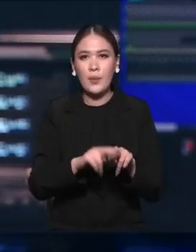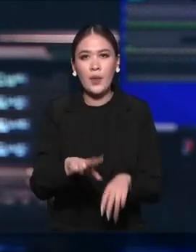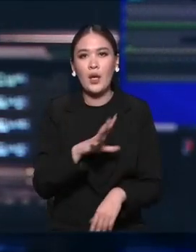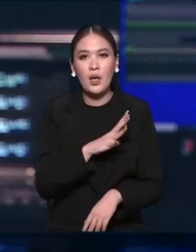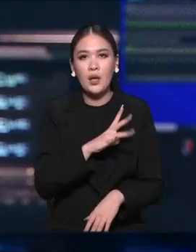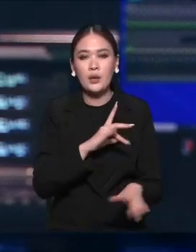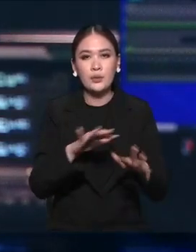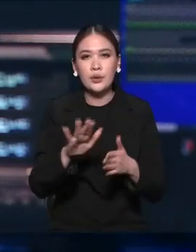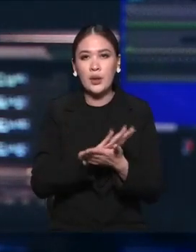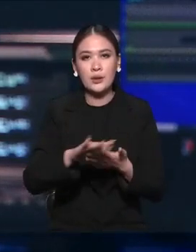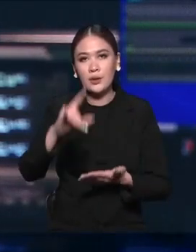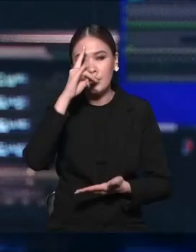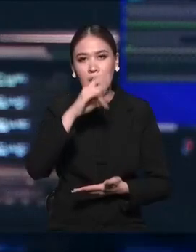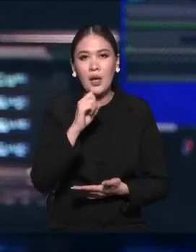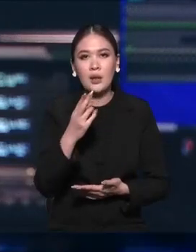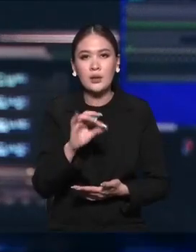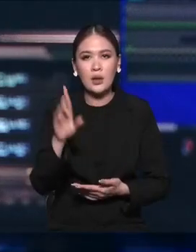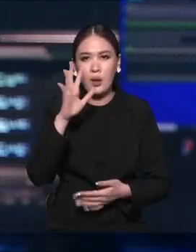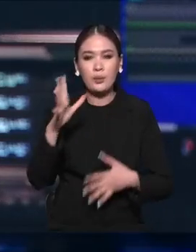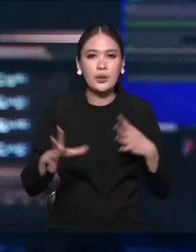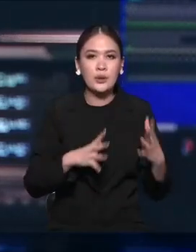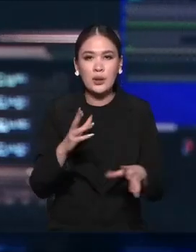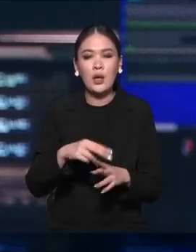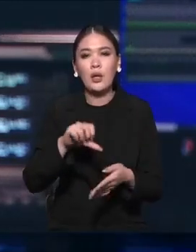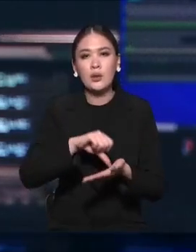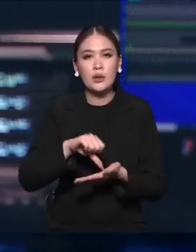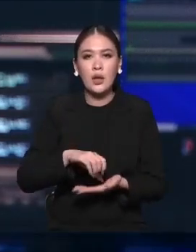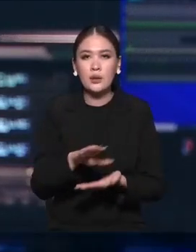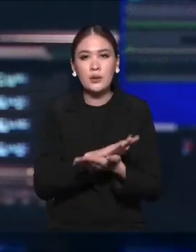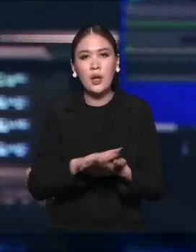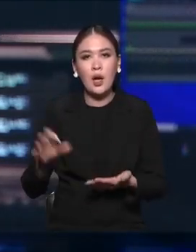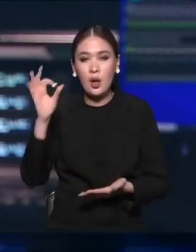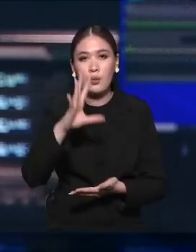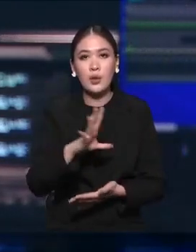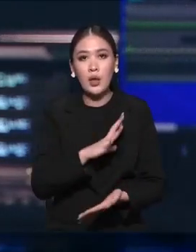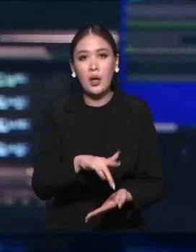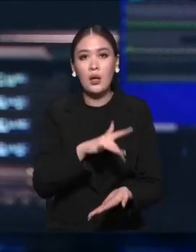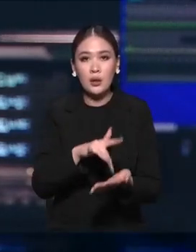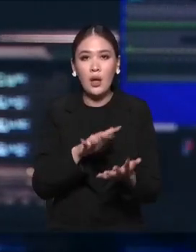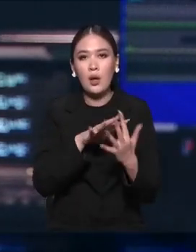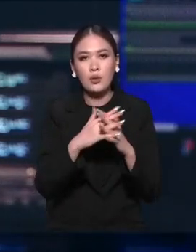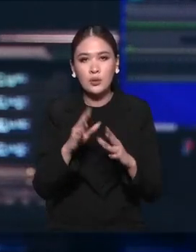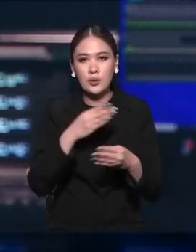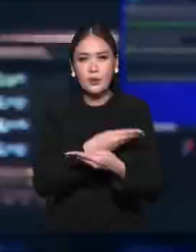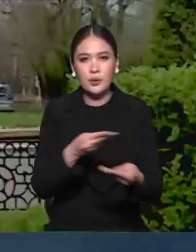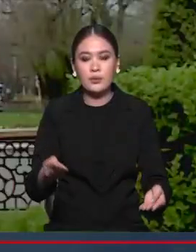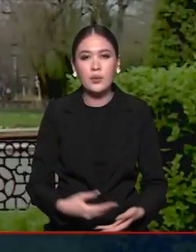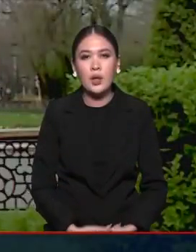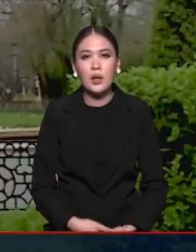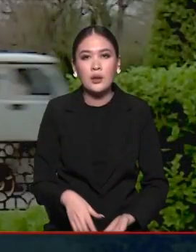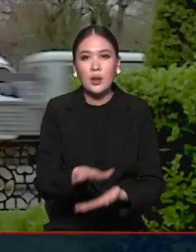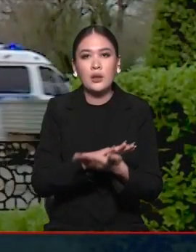Аймақ жұрты «Таза Қазақстан» акциясына да белсенді қатысып жатыр. Тазалық шарасы барлық қаламен ауылдарды қамтыды.